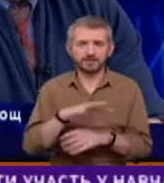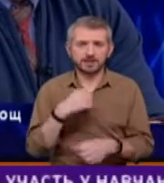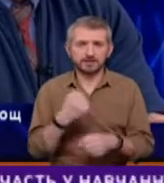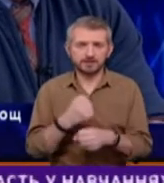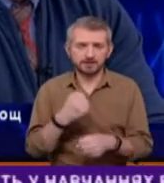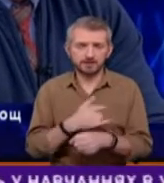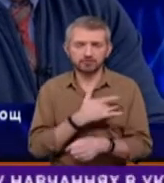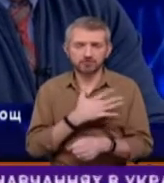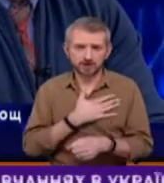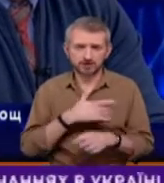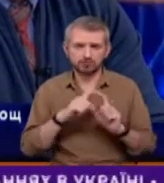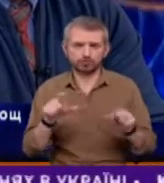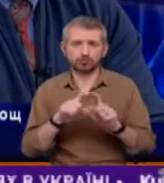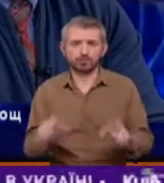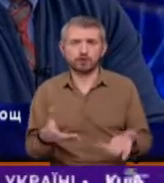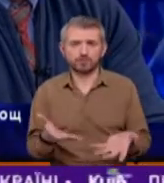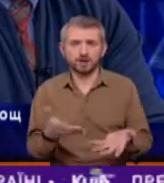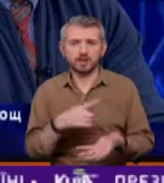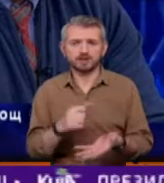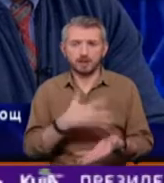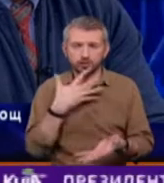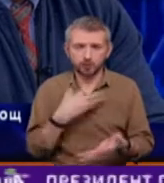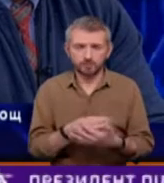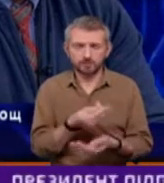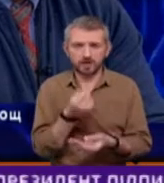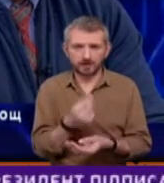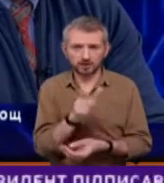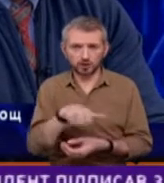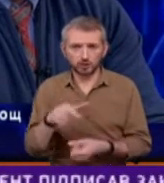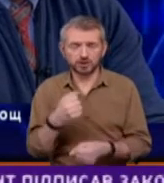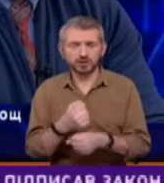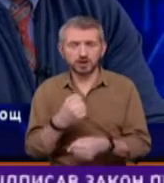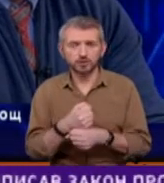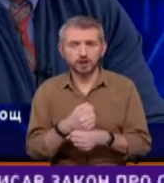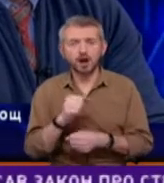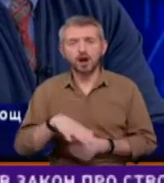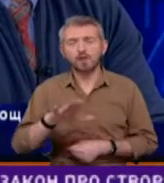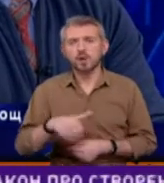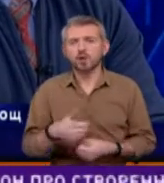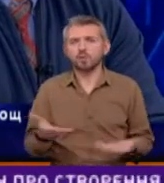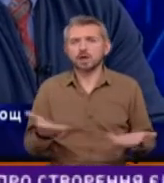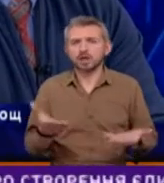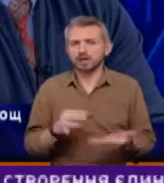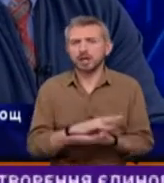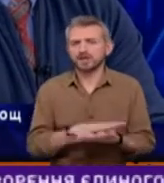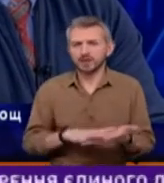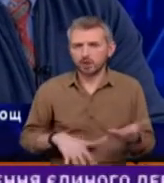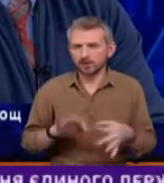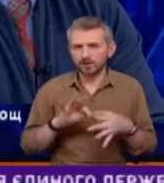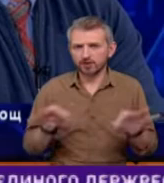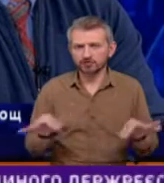сделаны частными структурами. За собственные деньги люди делают. А потом какие-то, извиняюсь за